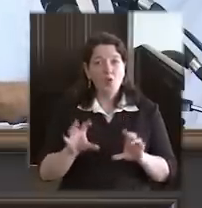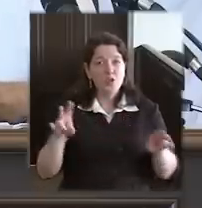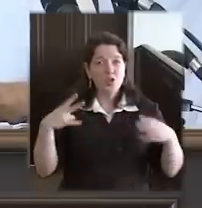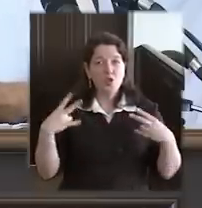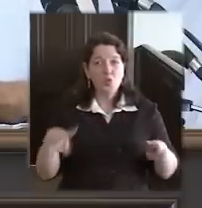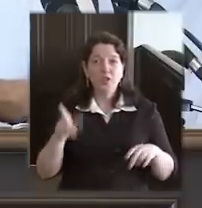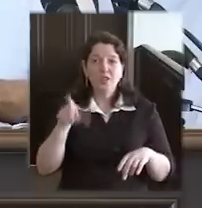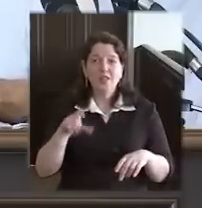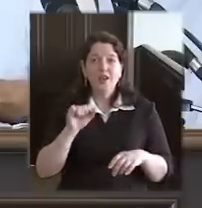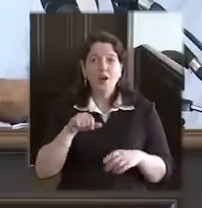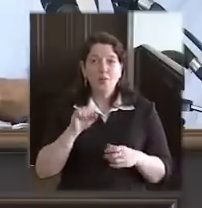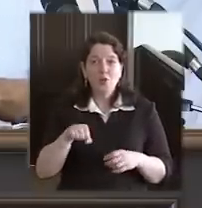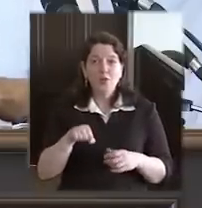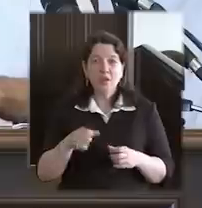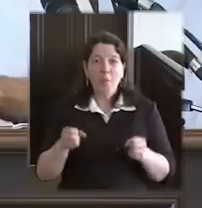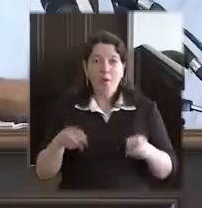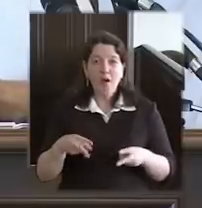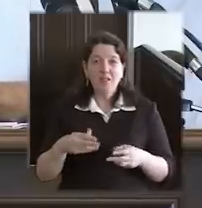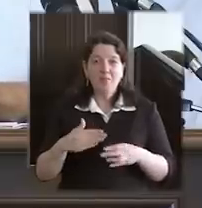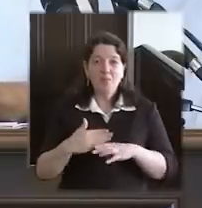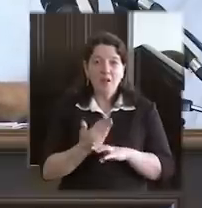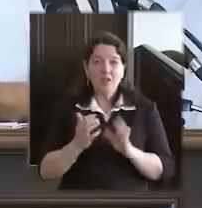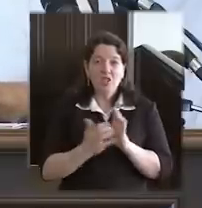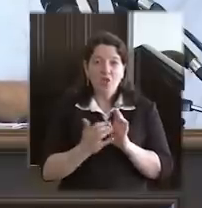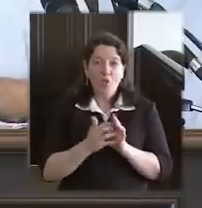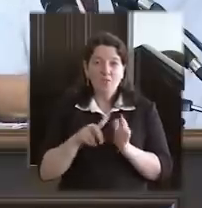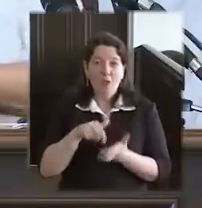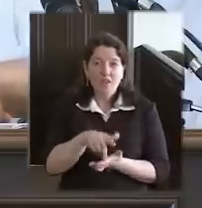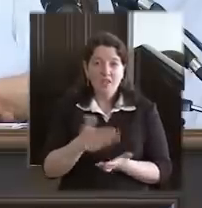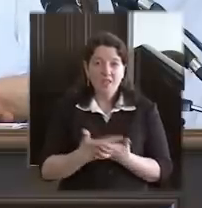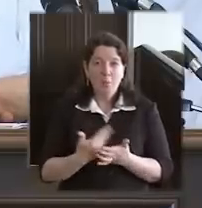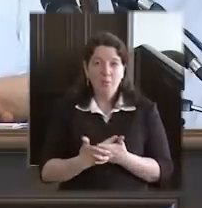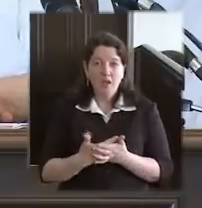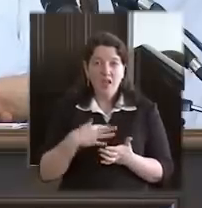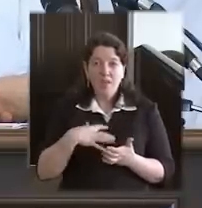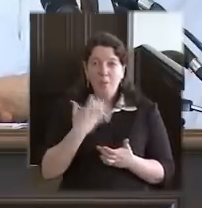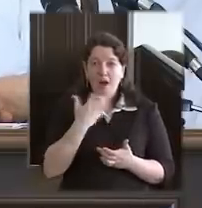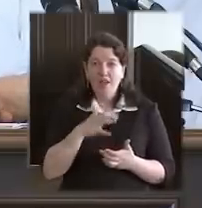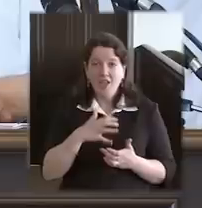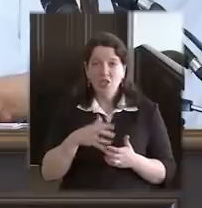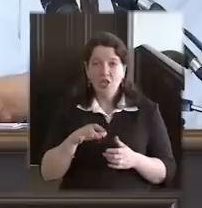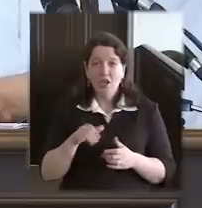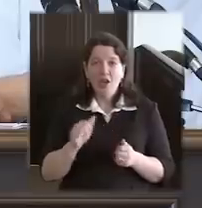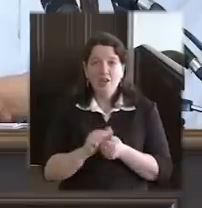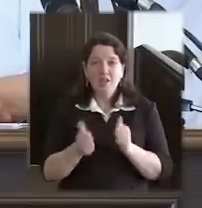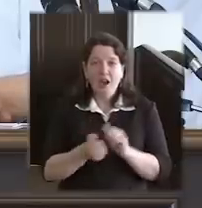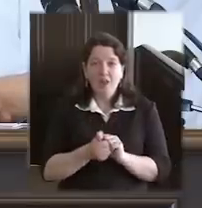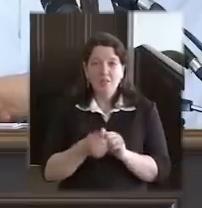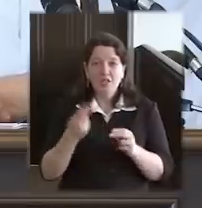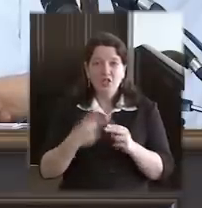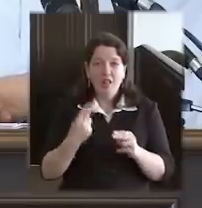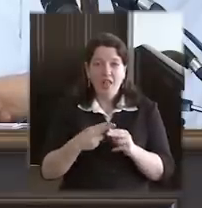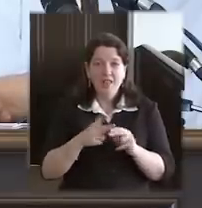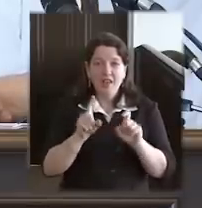гвоздям пройдусь, правда? Что мне говорят, что нельзя ходить? И по раскаленной сяду на